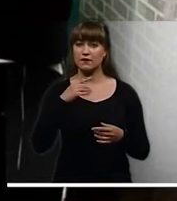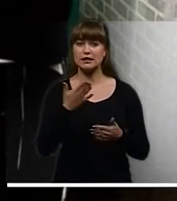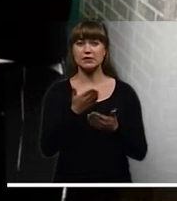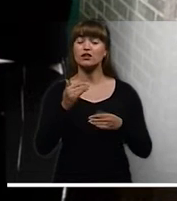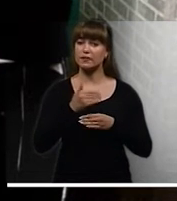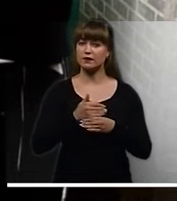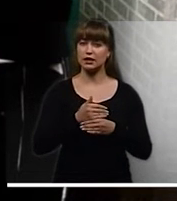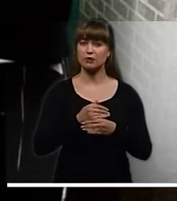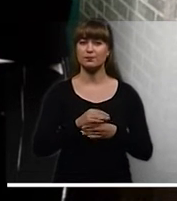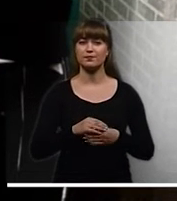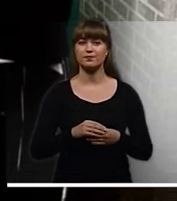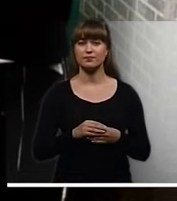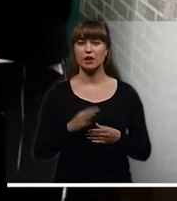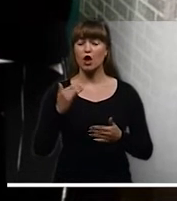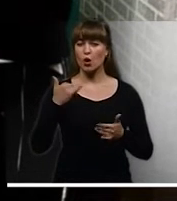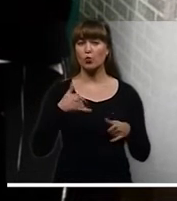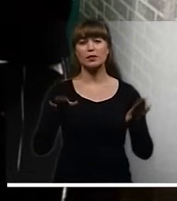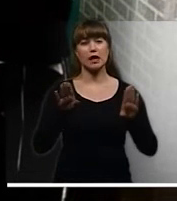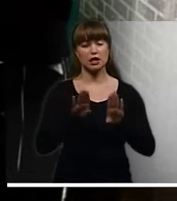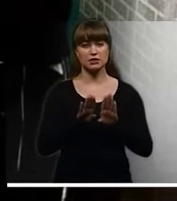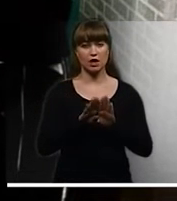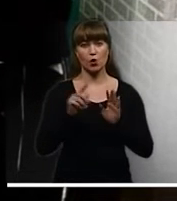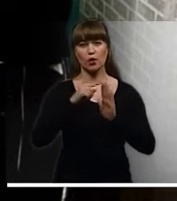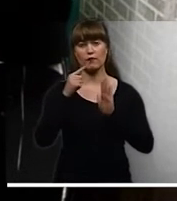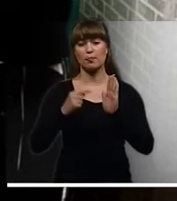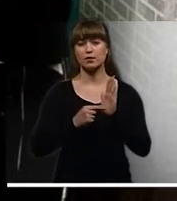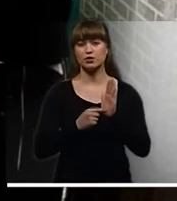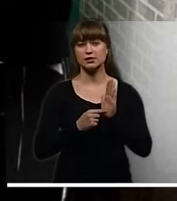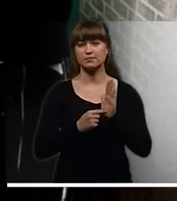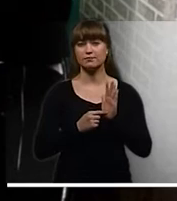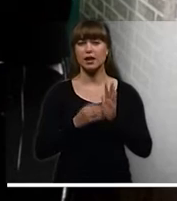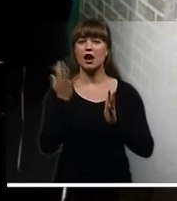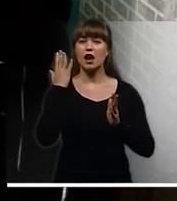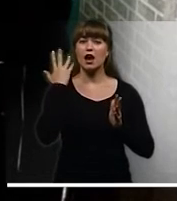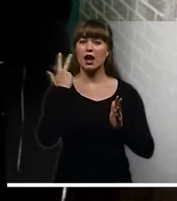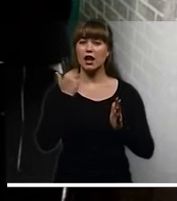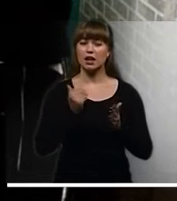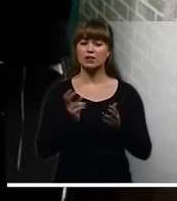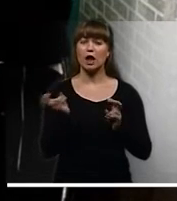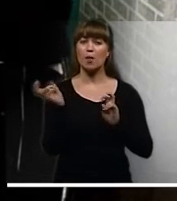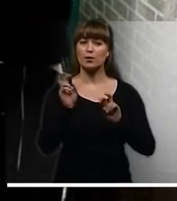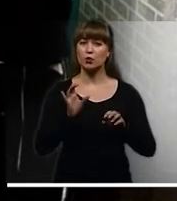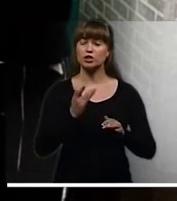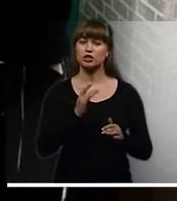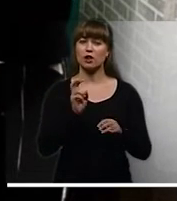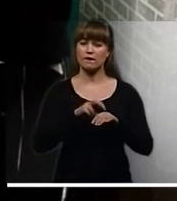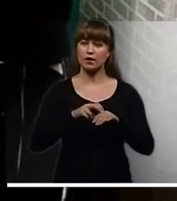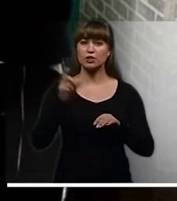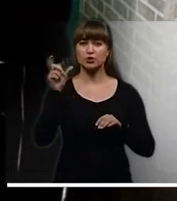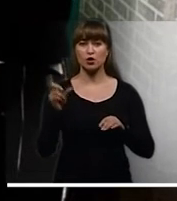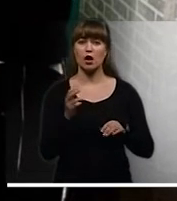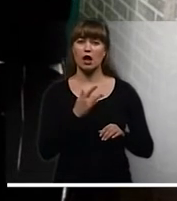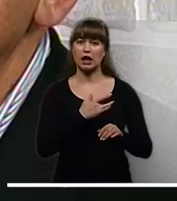Говорите. Вы в эфире. У меня такой, значит, вопрос. Когда приходишь к врачу-кардиологу,